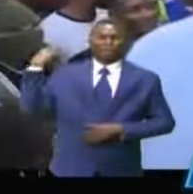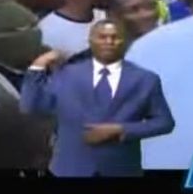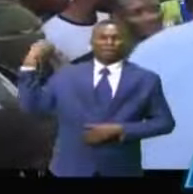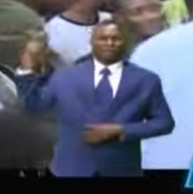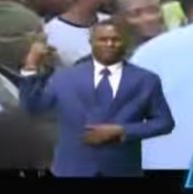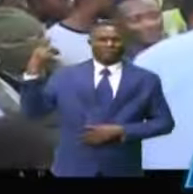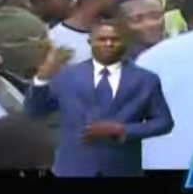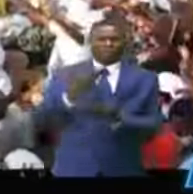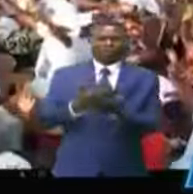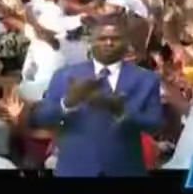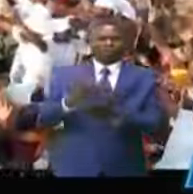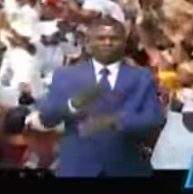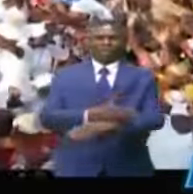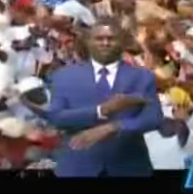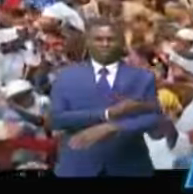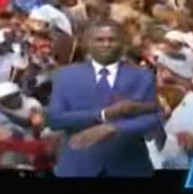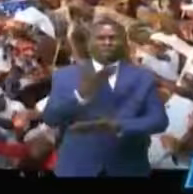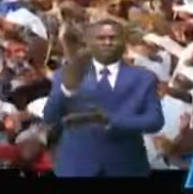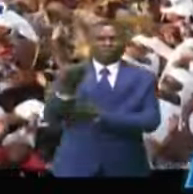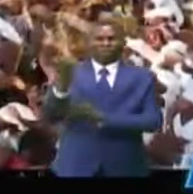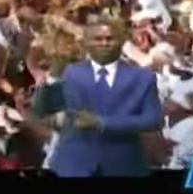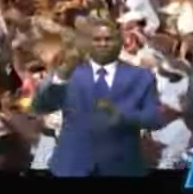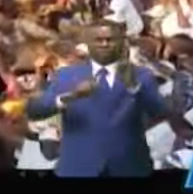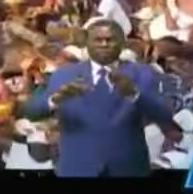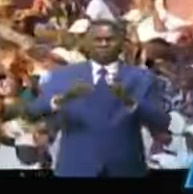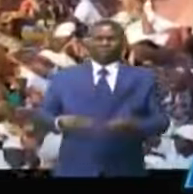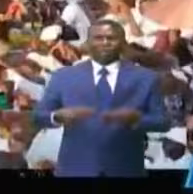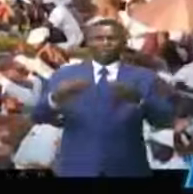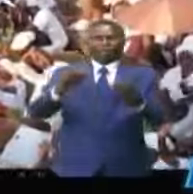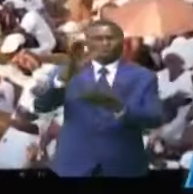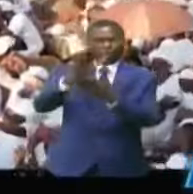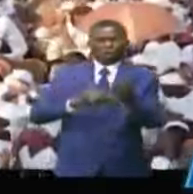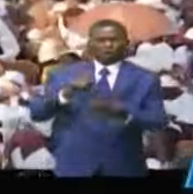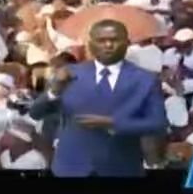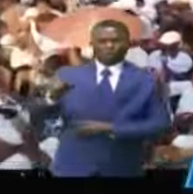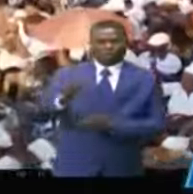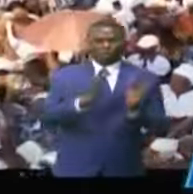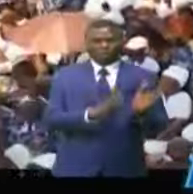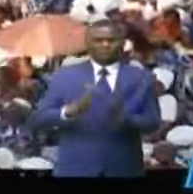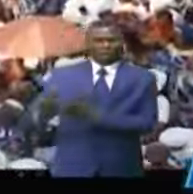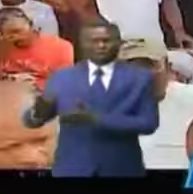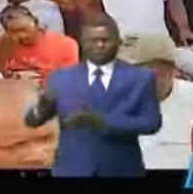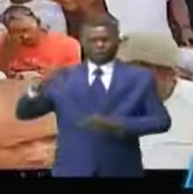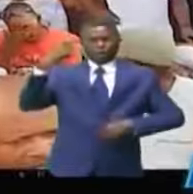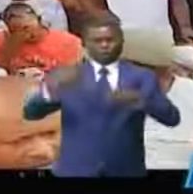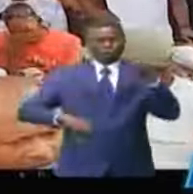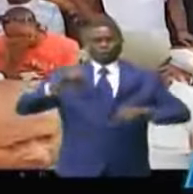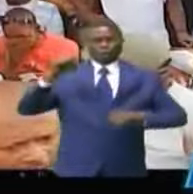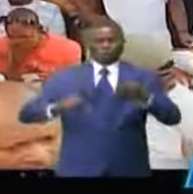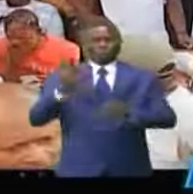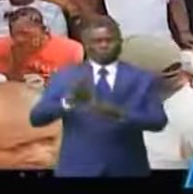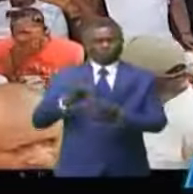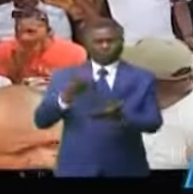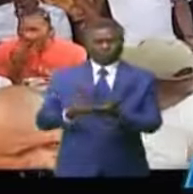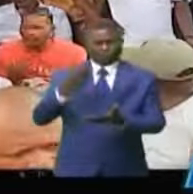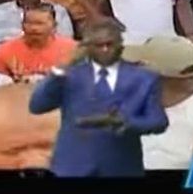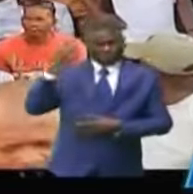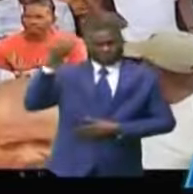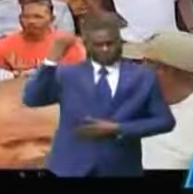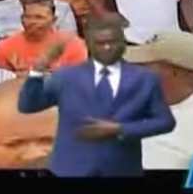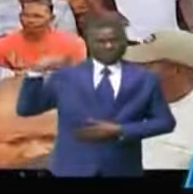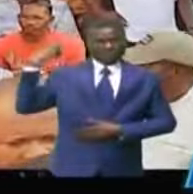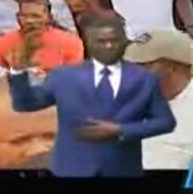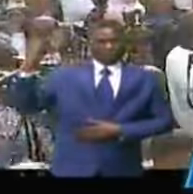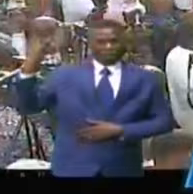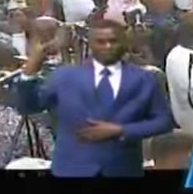perte de vitesse. Il leur demande de faire comme lui, au lieu de préparer les contestations électorales. Pour lui, les candidats